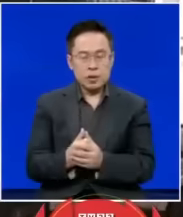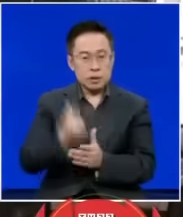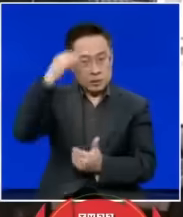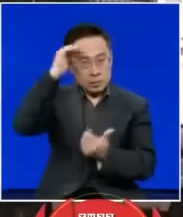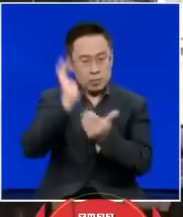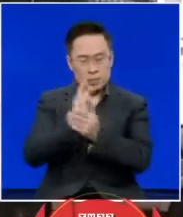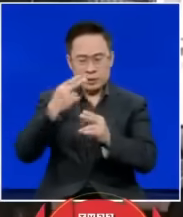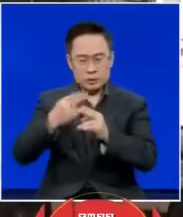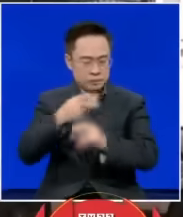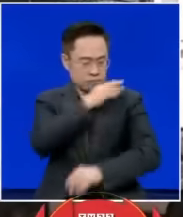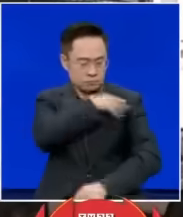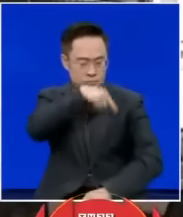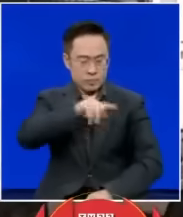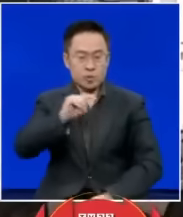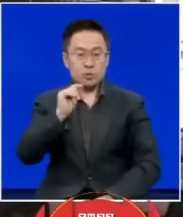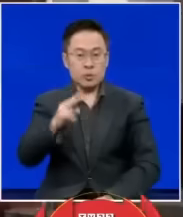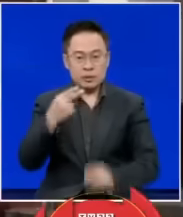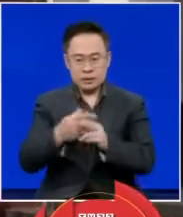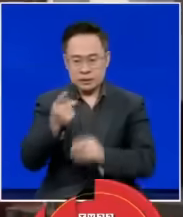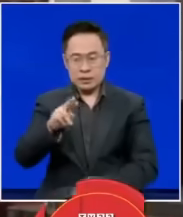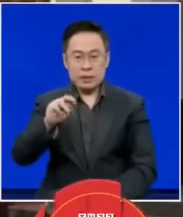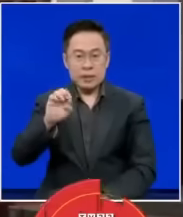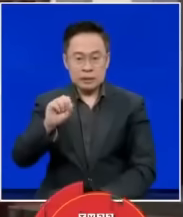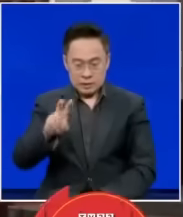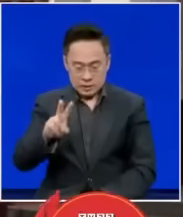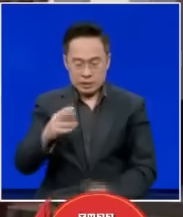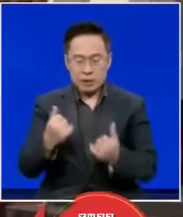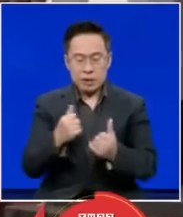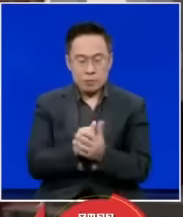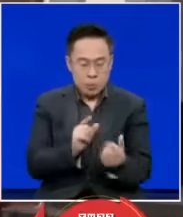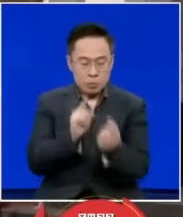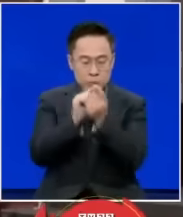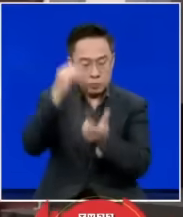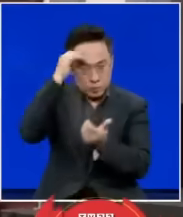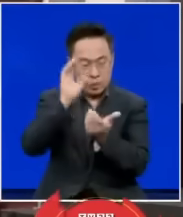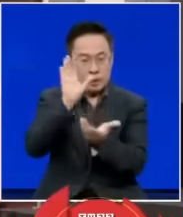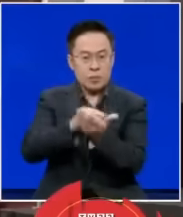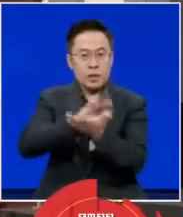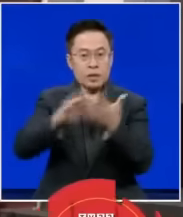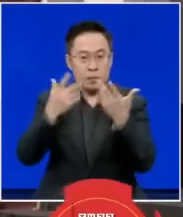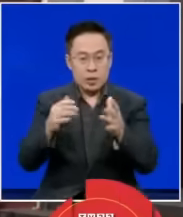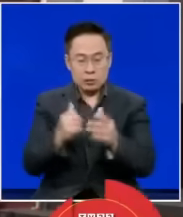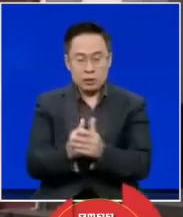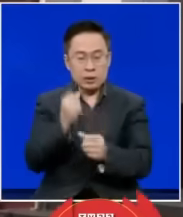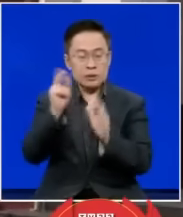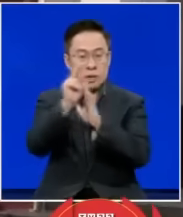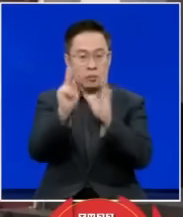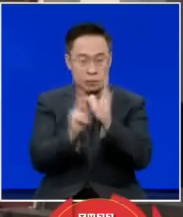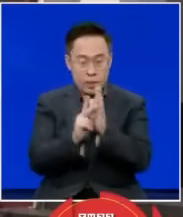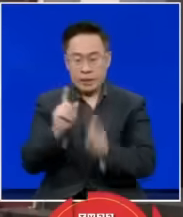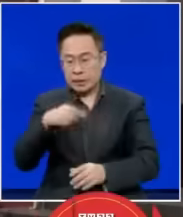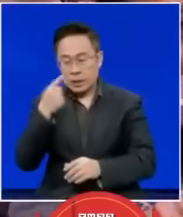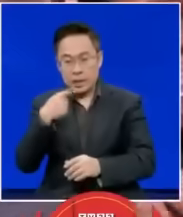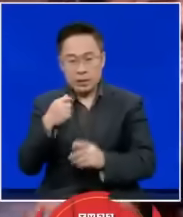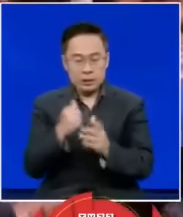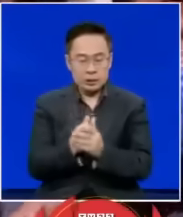ารับทราบข้อกล่าวหาไปแล้วตามกฎหมายถ้าพนักงานสอบสวนได้รับแจ้งความในคดีเกี่ยวกับเจ้าหน้าที่ของรัฐไปเรียกรับผลประโย